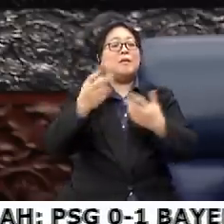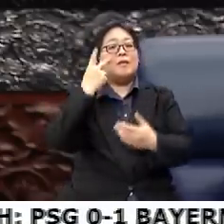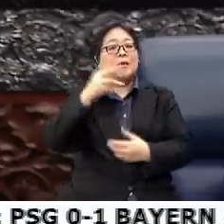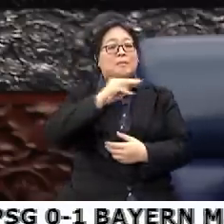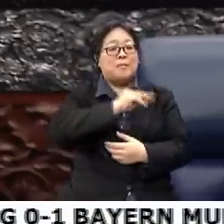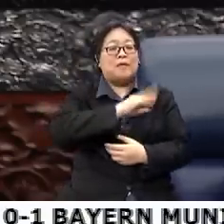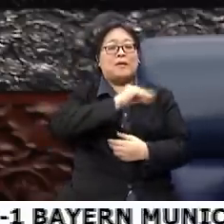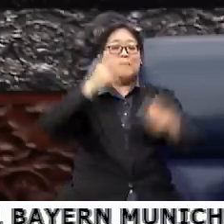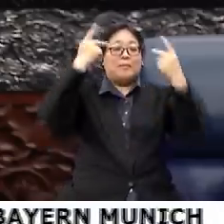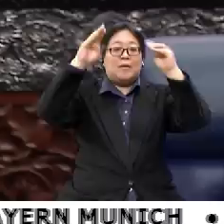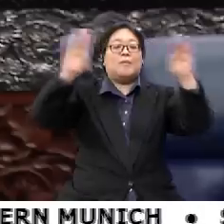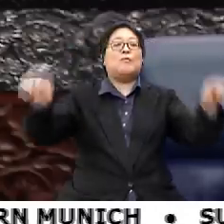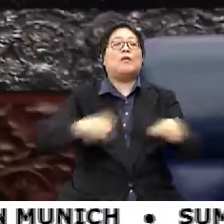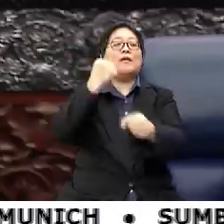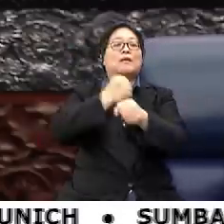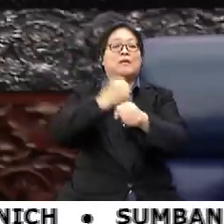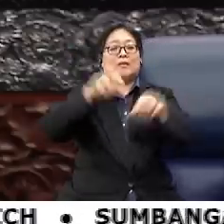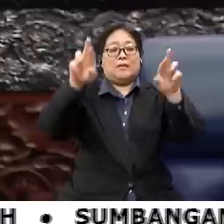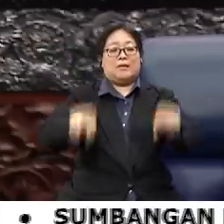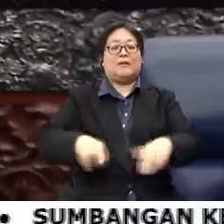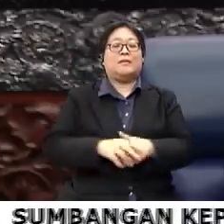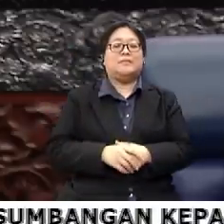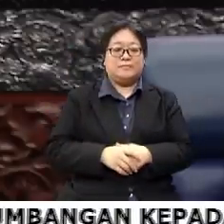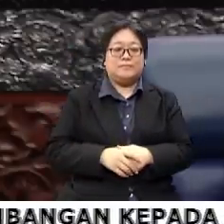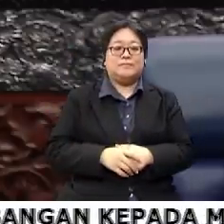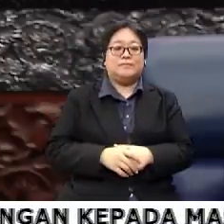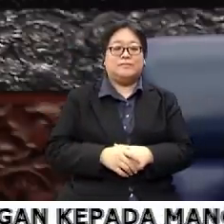dan perdana menteri buat kerja untuk rakyat.